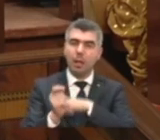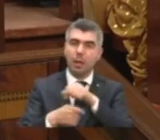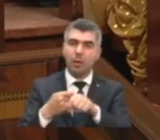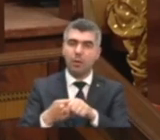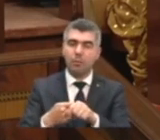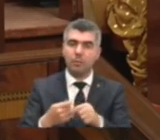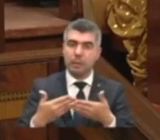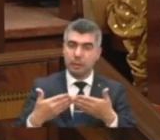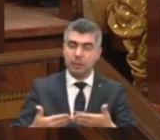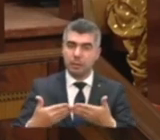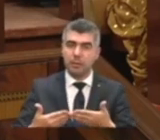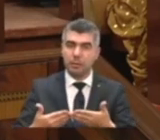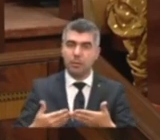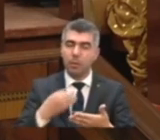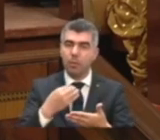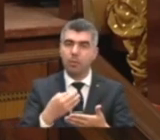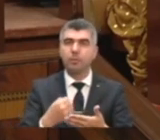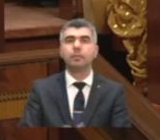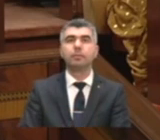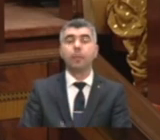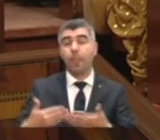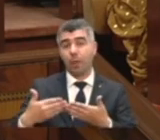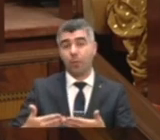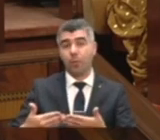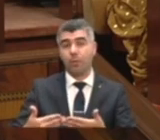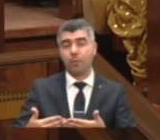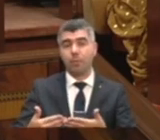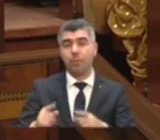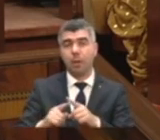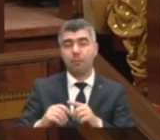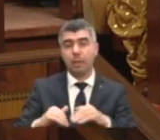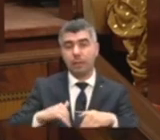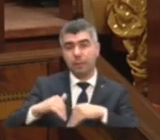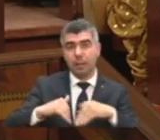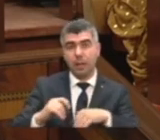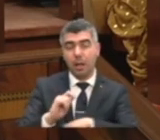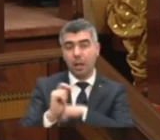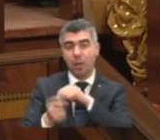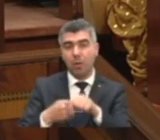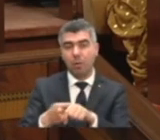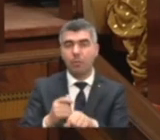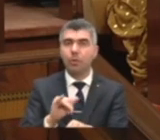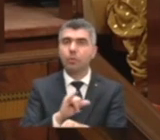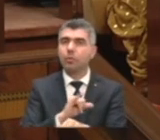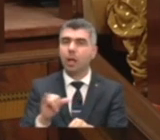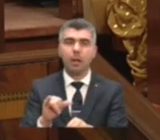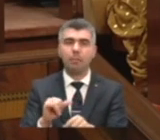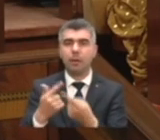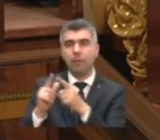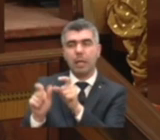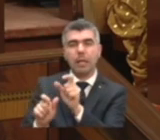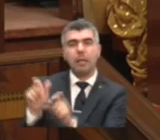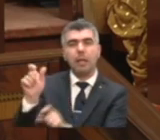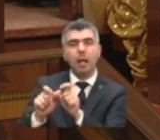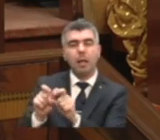الحال يقول شيء اخر. سيد الوزير، اليوم النقل في العالم القروي راه لا يرقى تطلعات الساكنه ولا